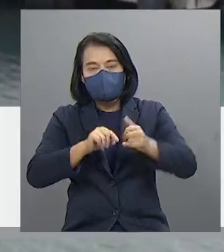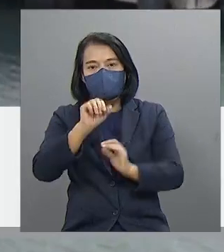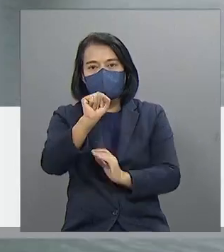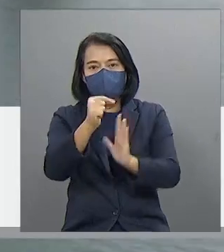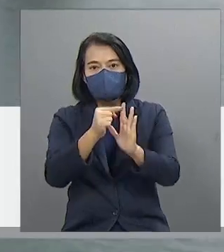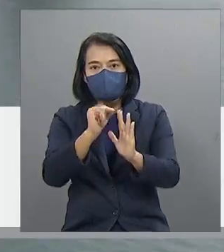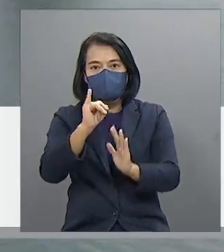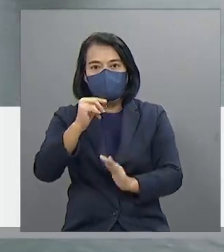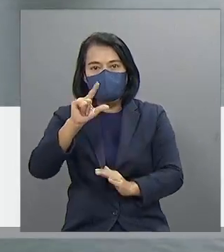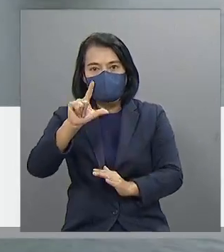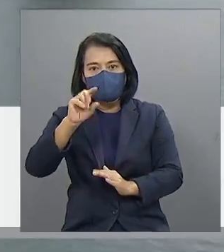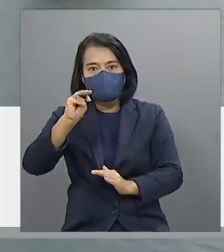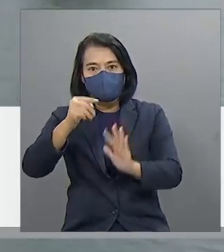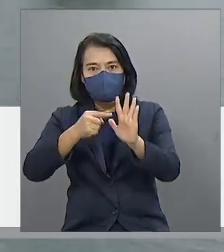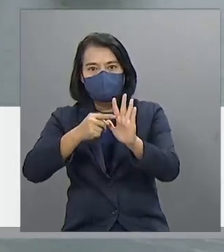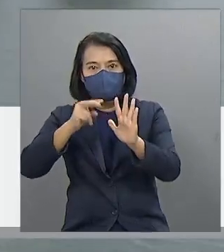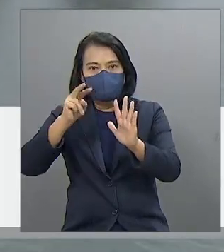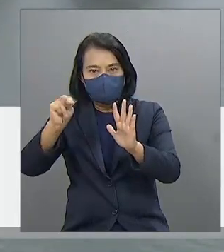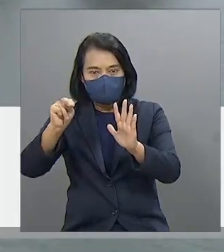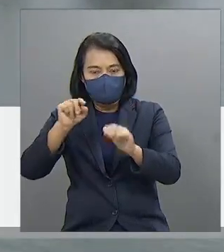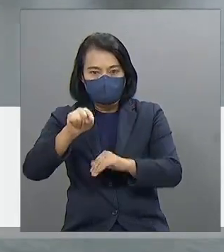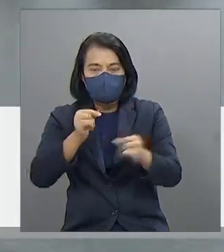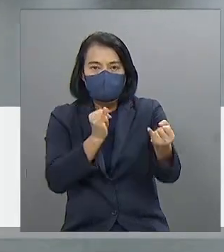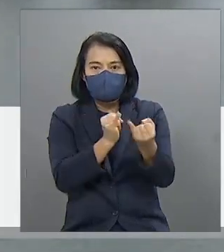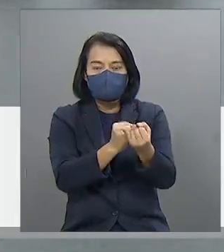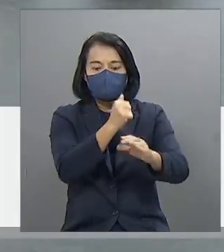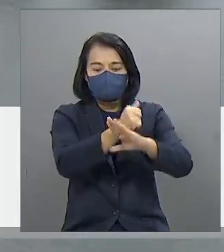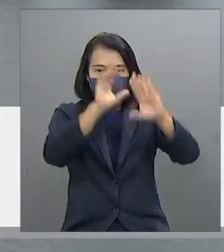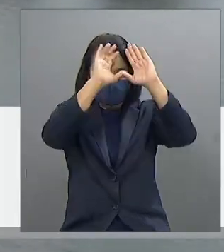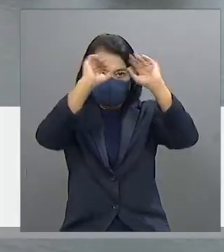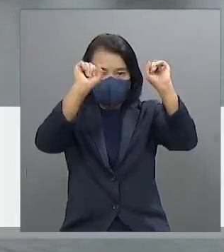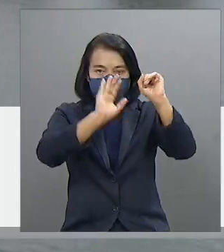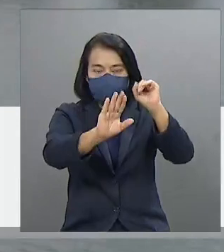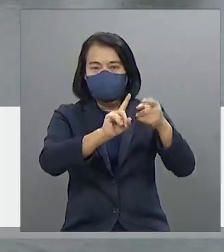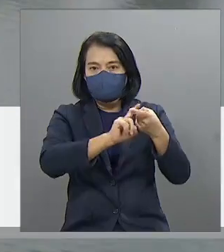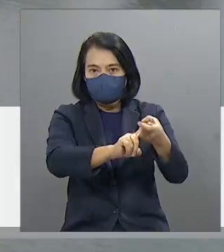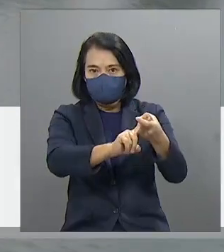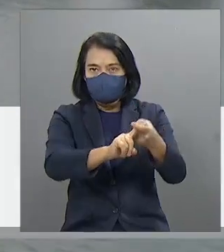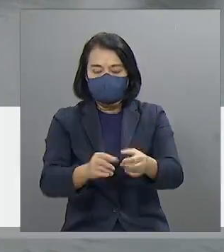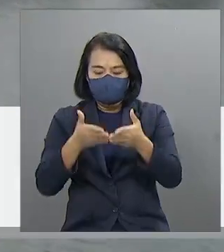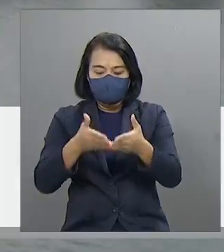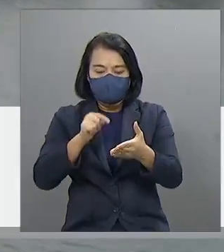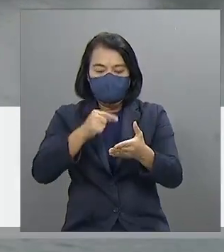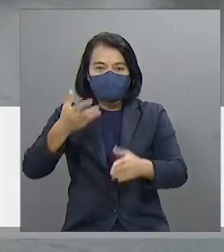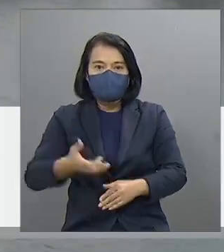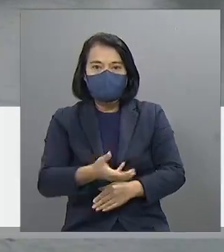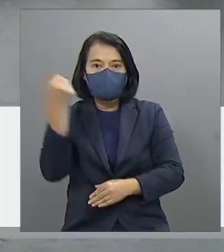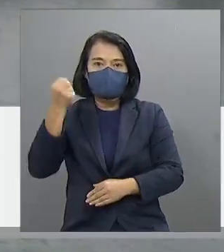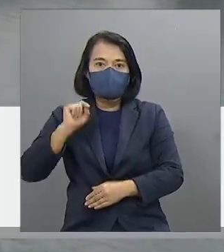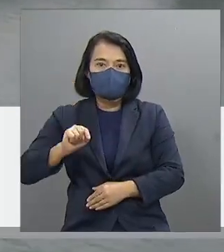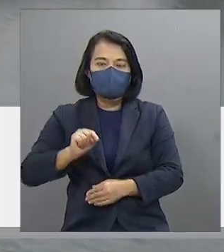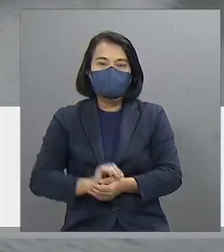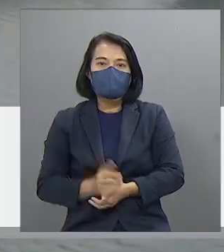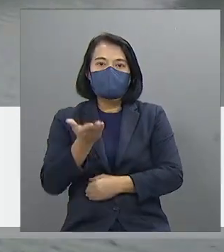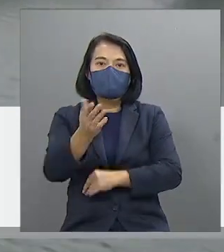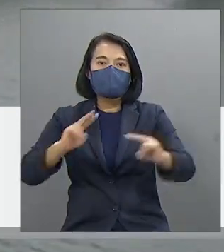สเซียผู้ใกล้ชิดกับวลาดิเมียร์ปูตินประธานาธิบดีของรัสเซียนะครับหลังจากได้รับคำร้องขอจากกระทรวงยุติธรรมสหรั